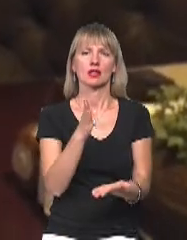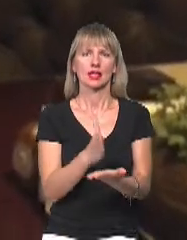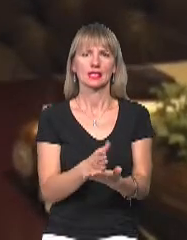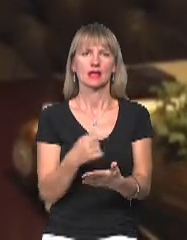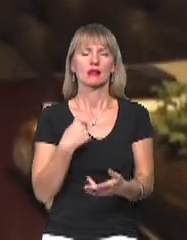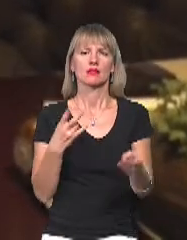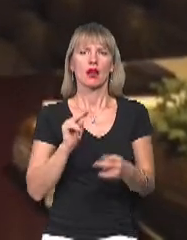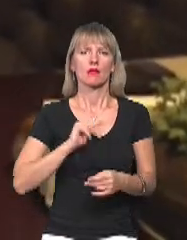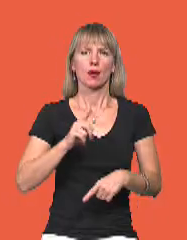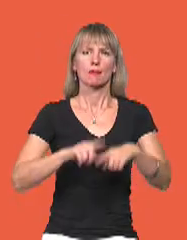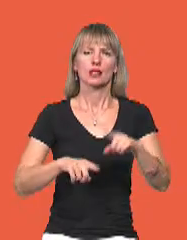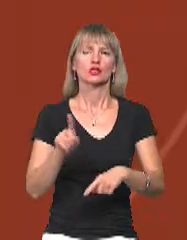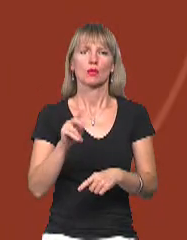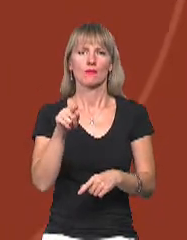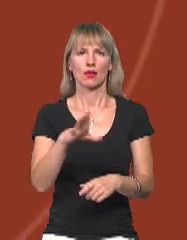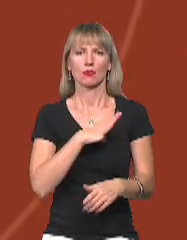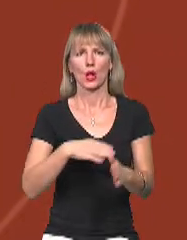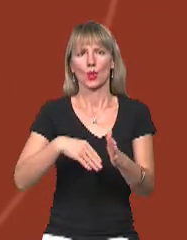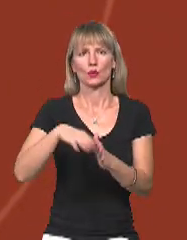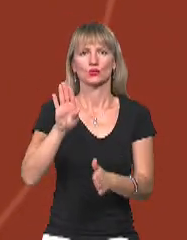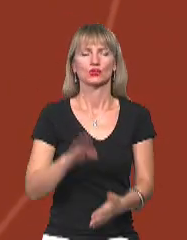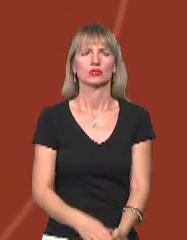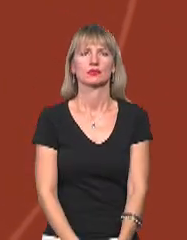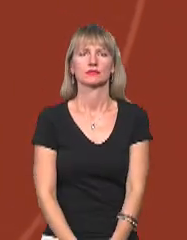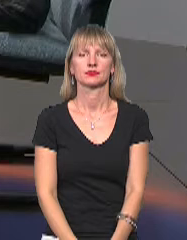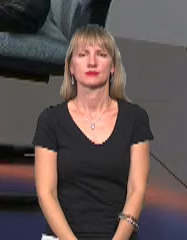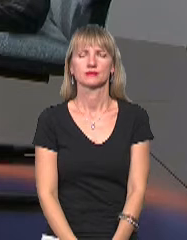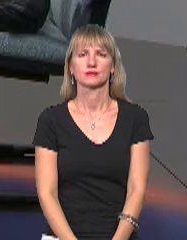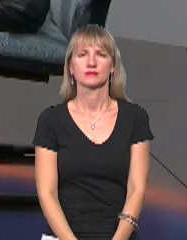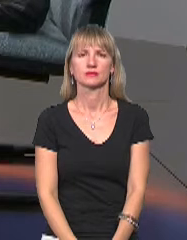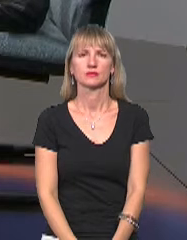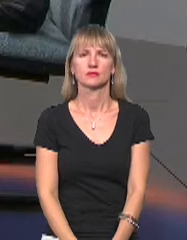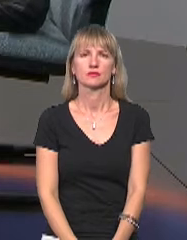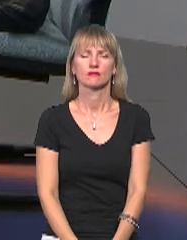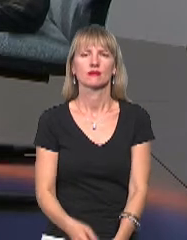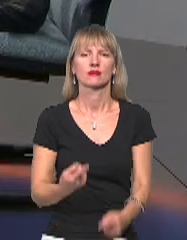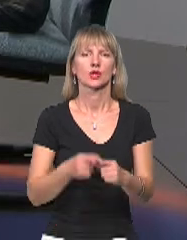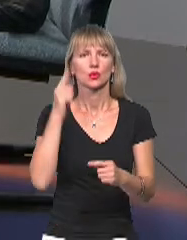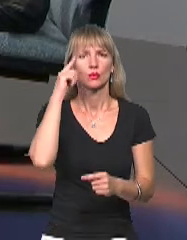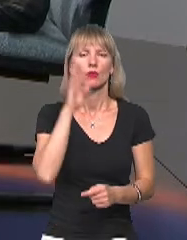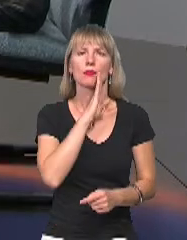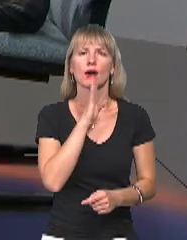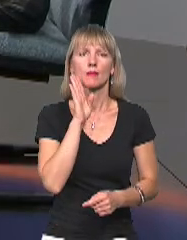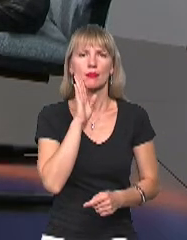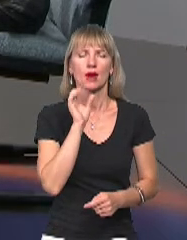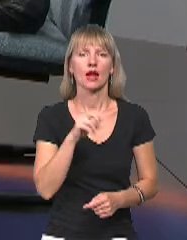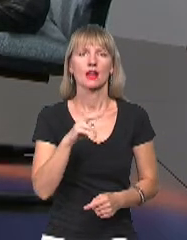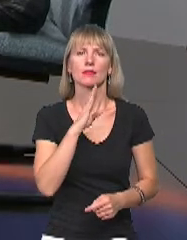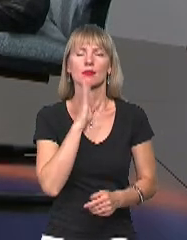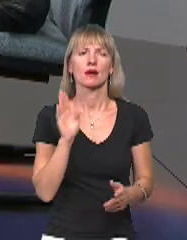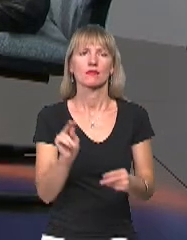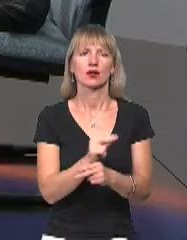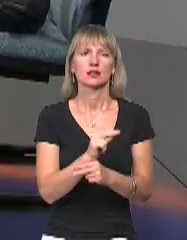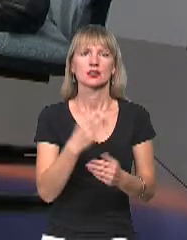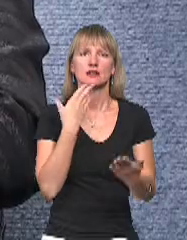працювати над тим, щоб вона була кращою. думка мами, але мами, яка